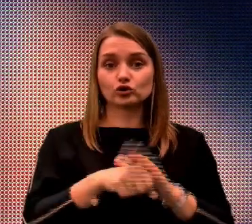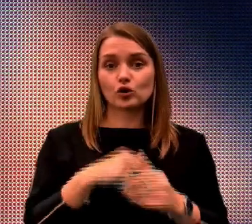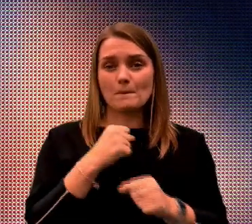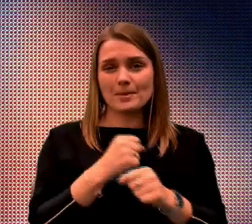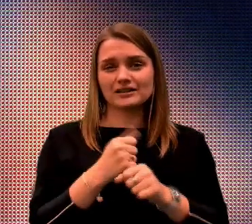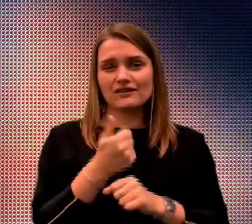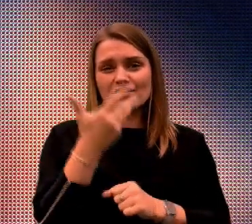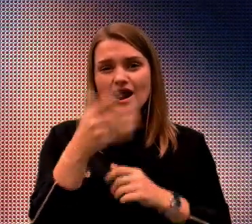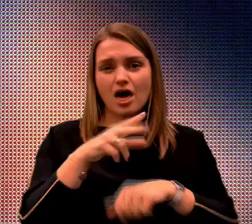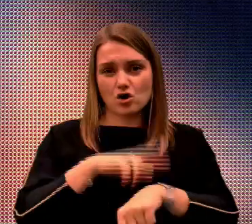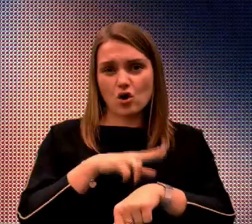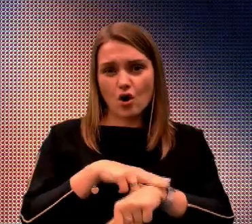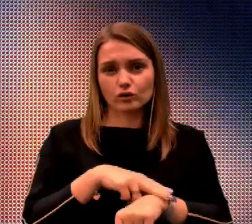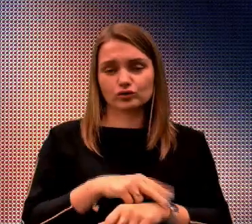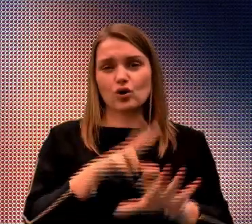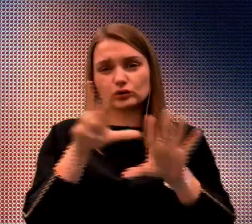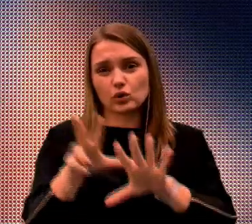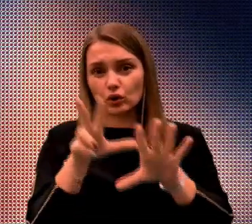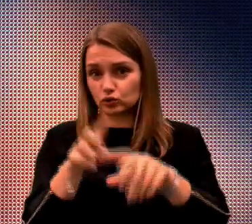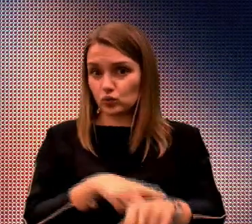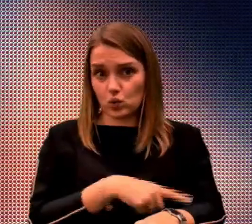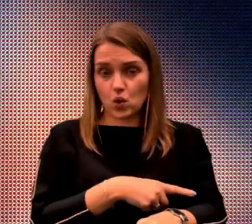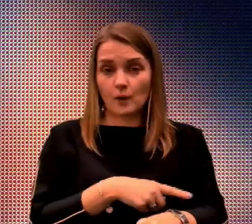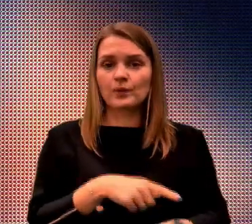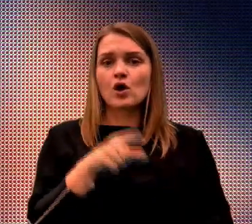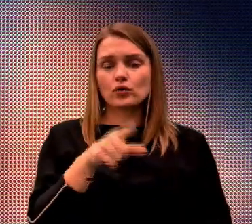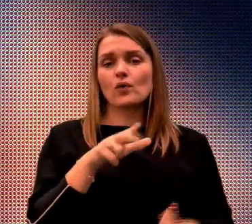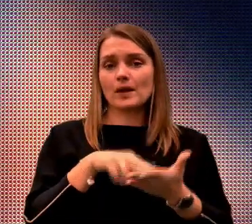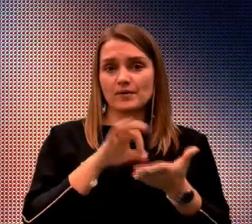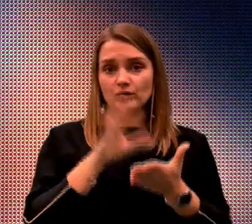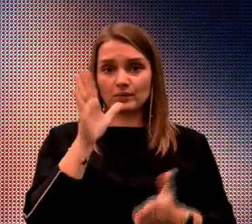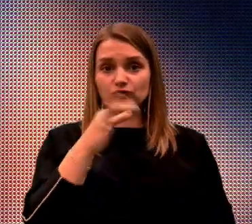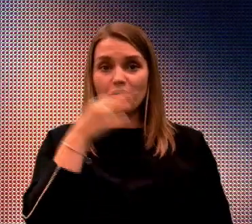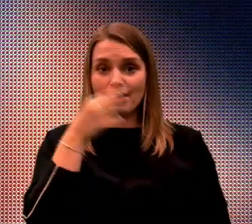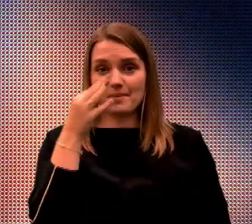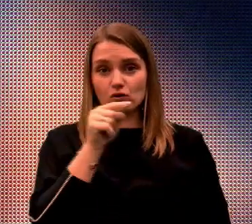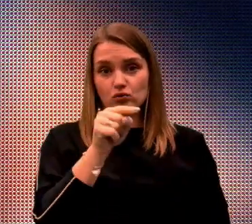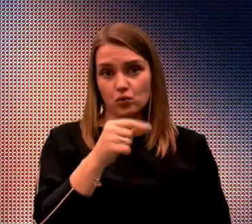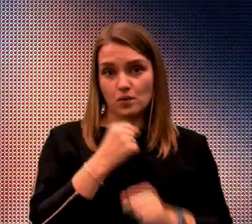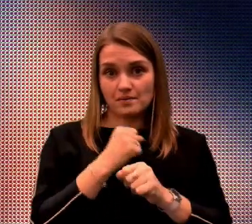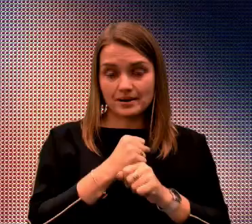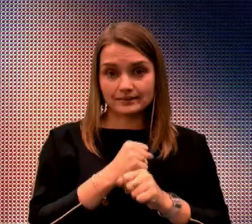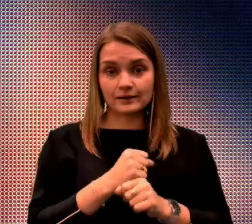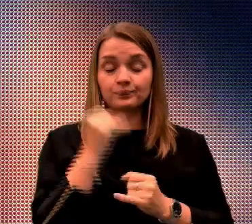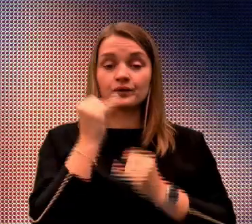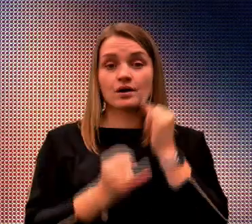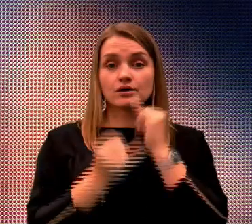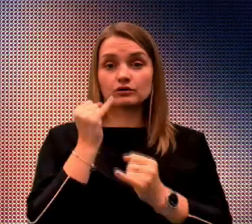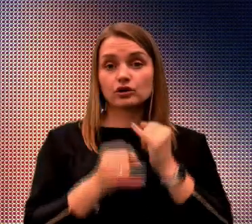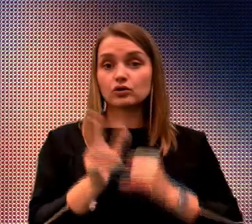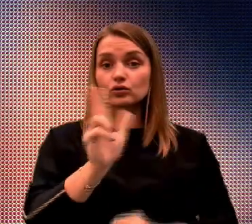dzień w dzień, to współpraca jest zdecydowanie lepszym modelem. A jeżeli ktoś